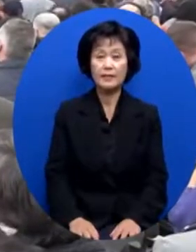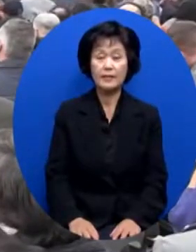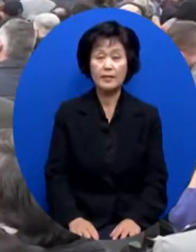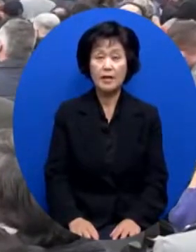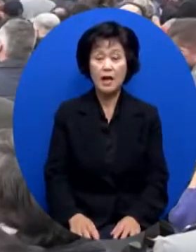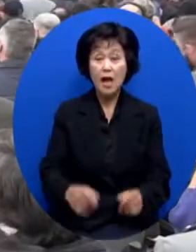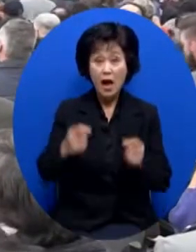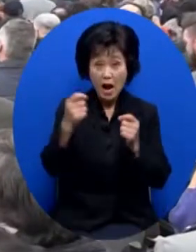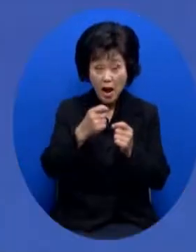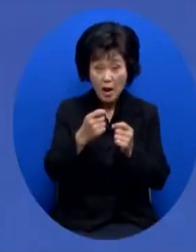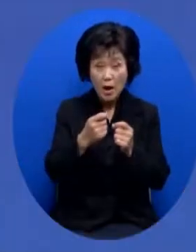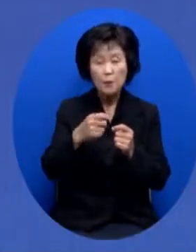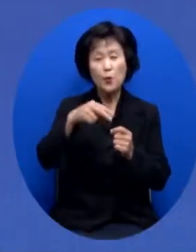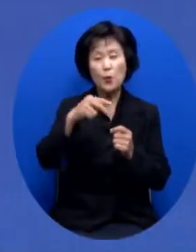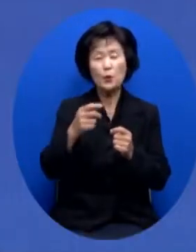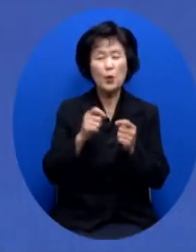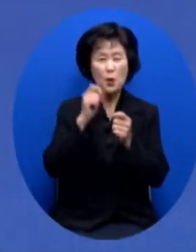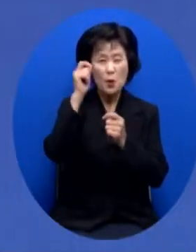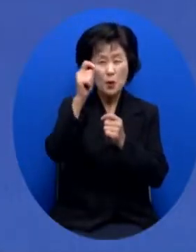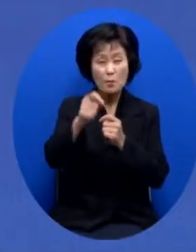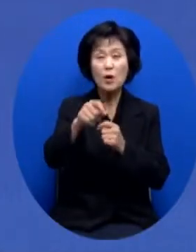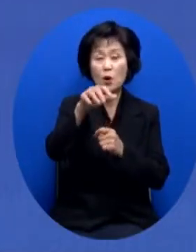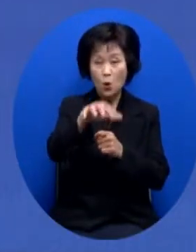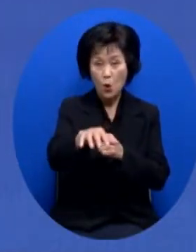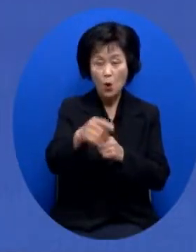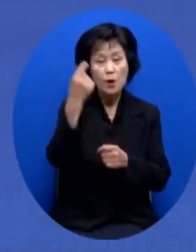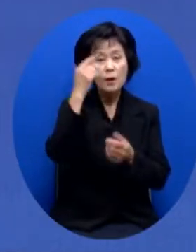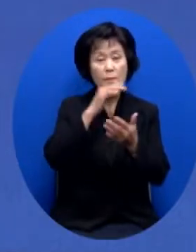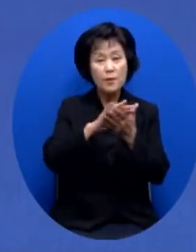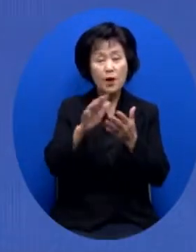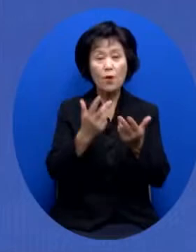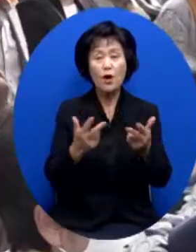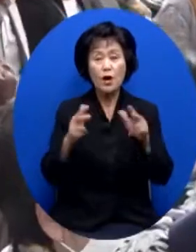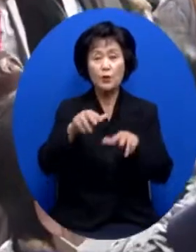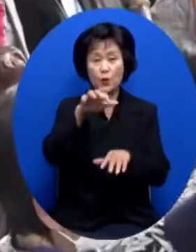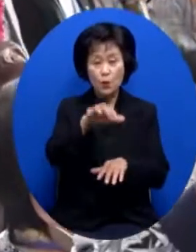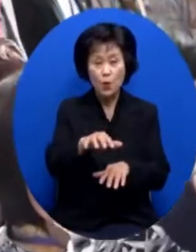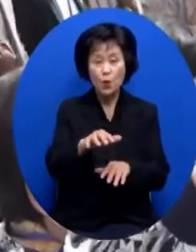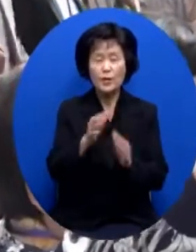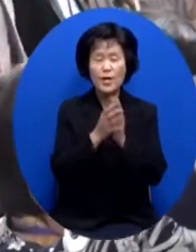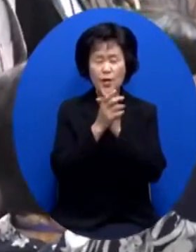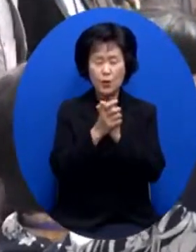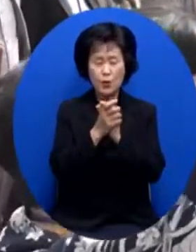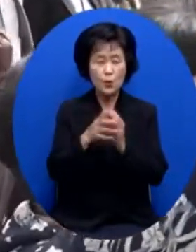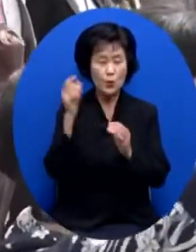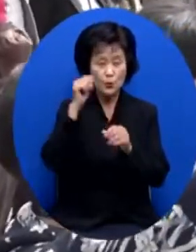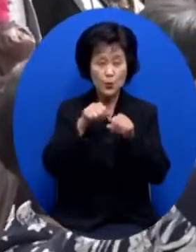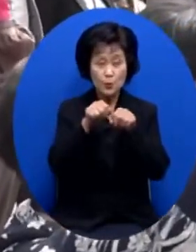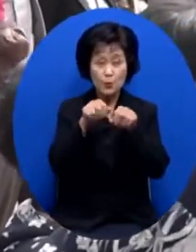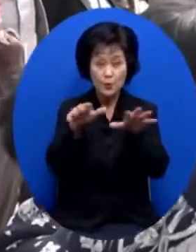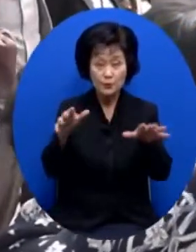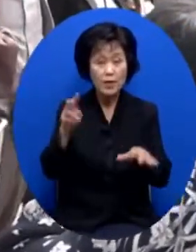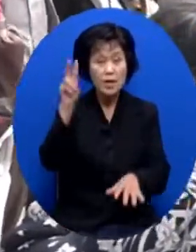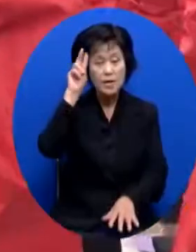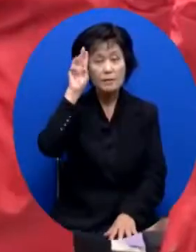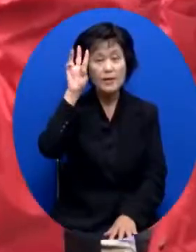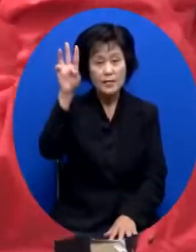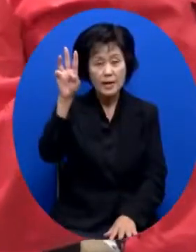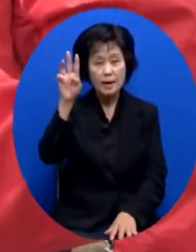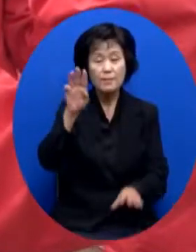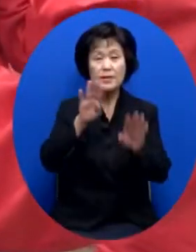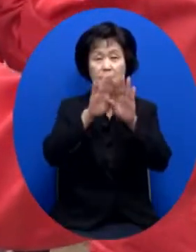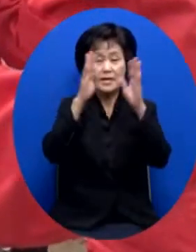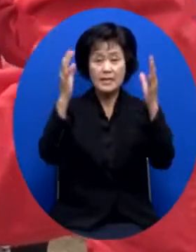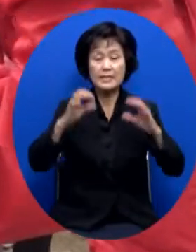가깝고도 먼 북녘 땅이 보이는 파주 임진각 평화누리공원에 뜨거운 기도 소리가 울려 퍼집니다. 2박 3일 열린 제26차